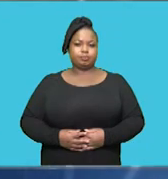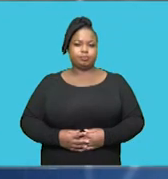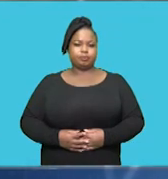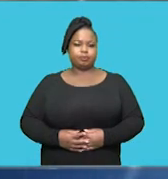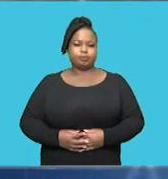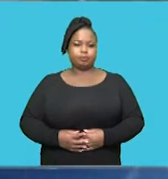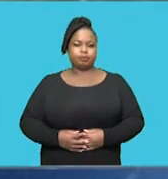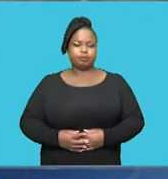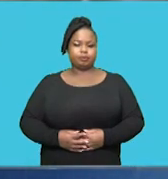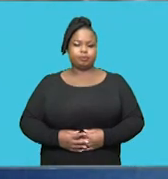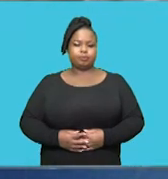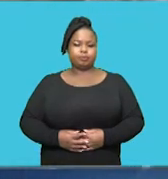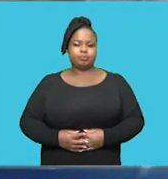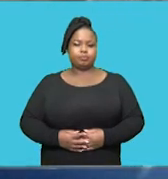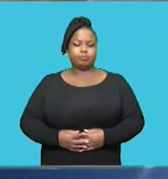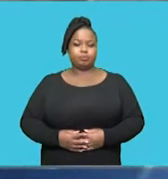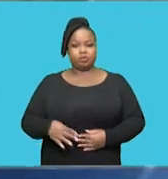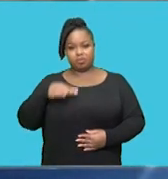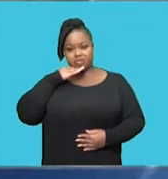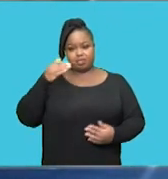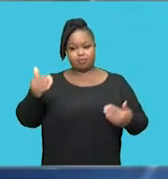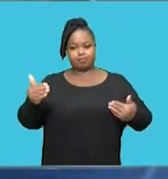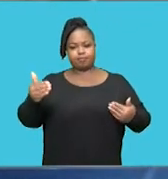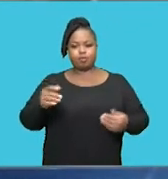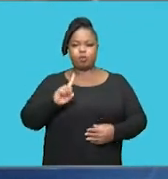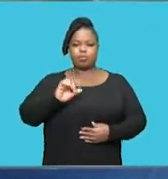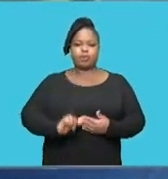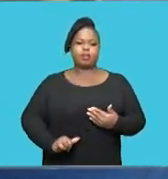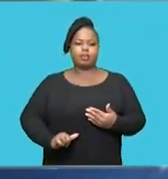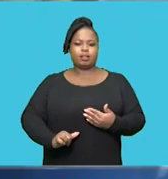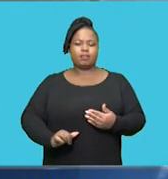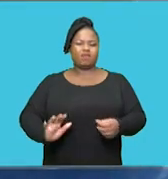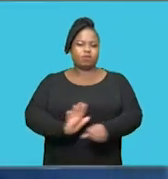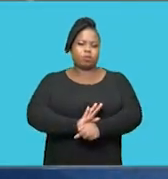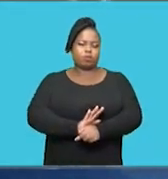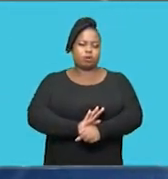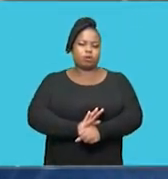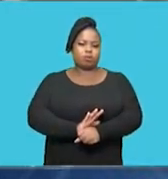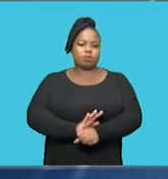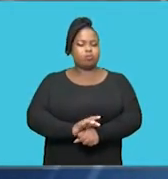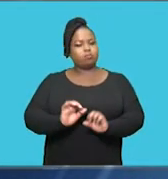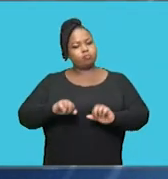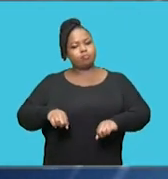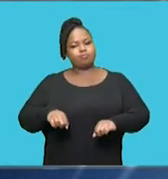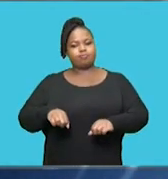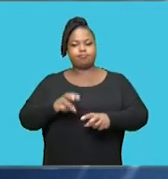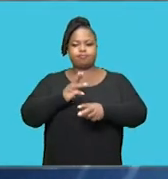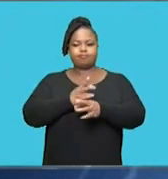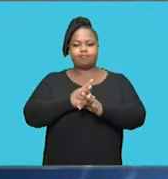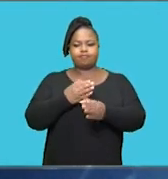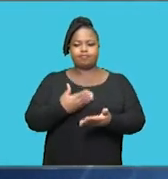so we will have one month full to allow parents to